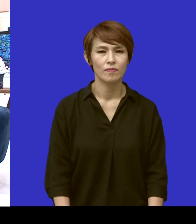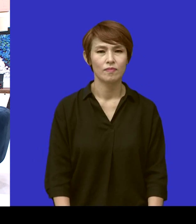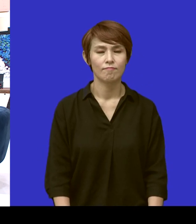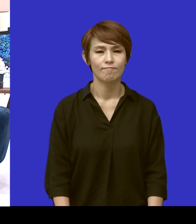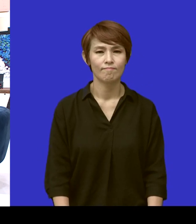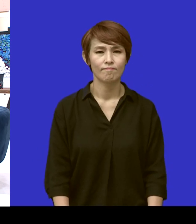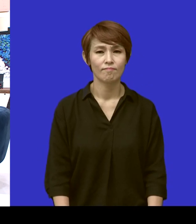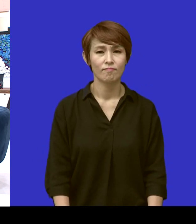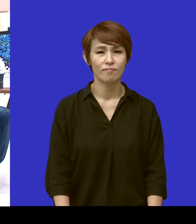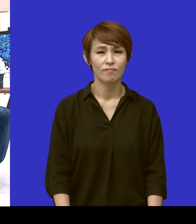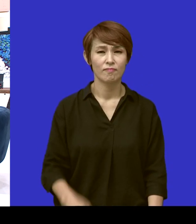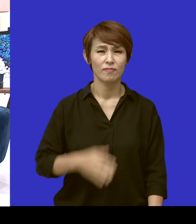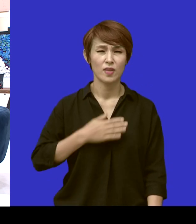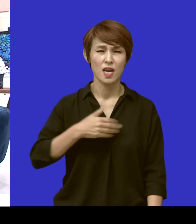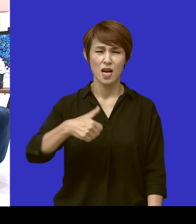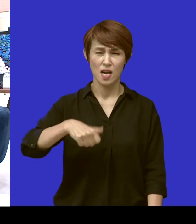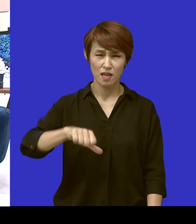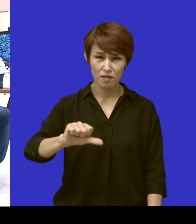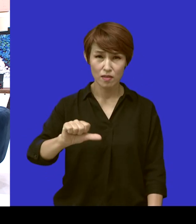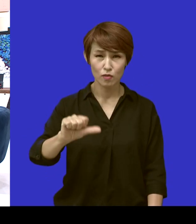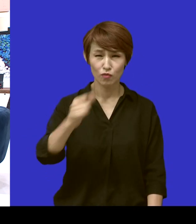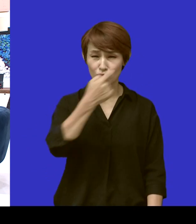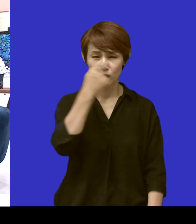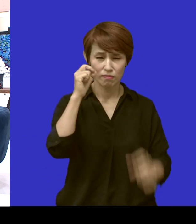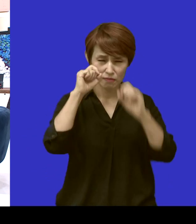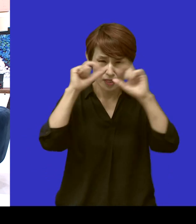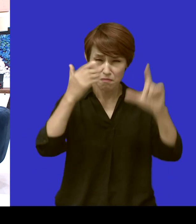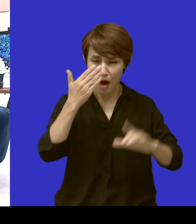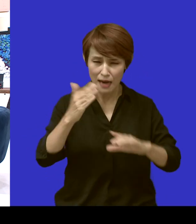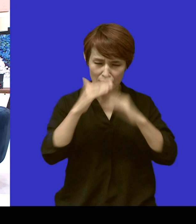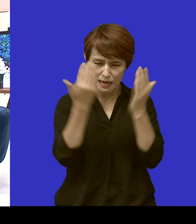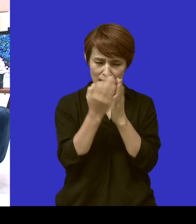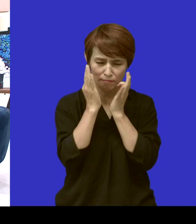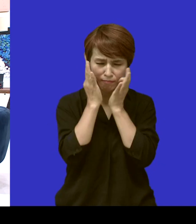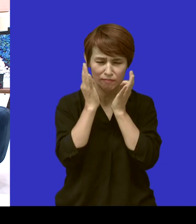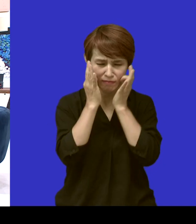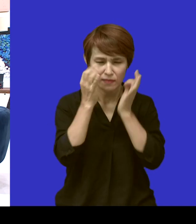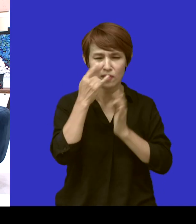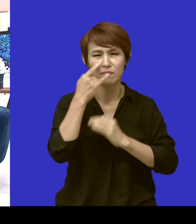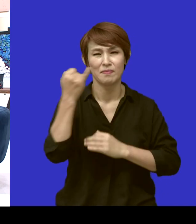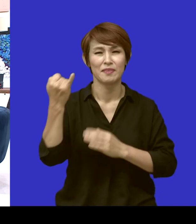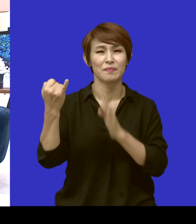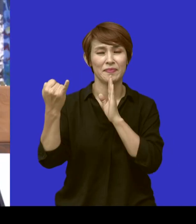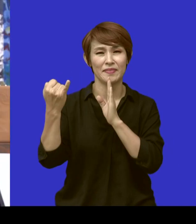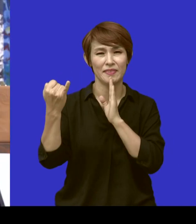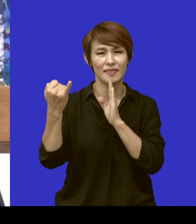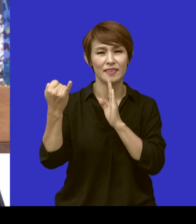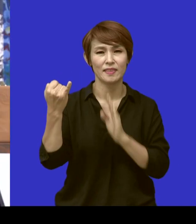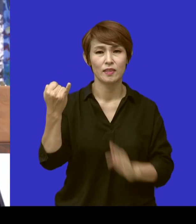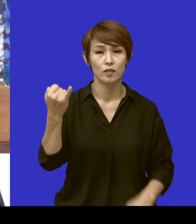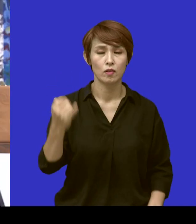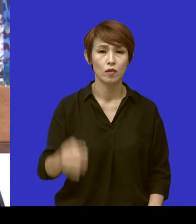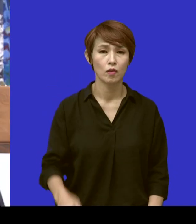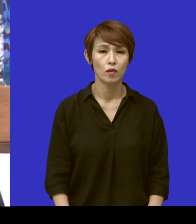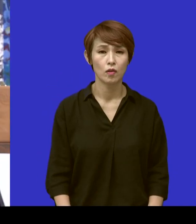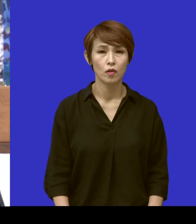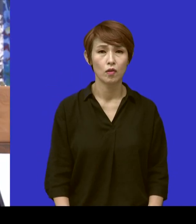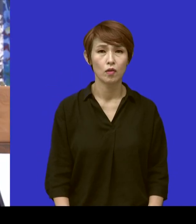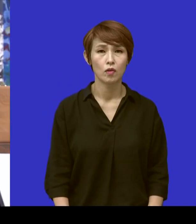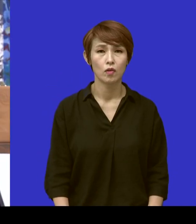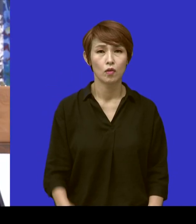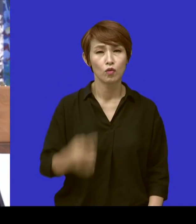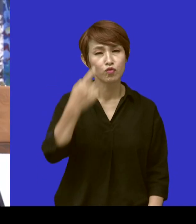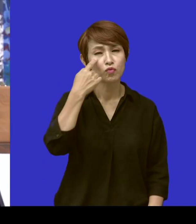내 아들 눈만 뜰 수 있게 뜰 수 있으면 무엇이든 다 해주는 게 어머니 마음인데 시력이 그럼 남아